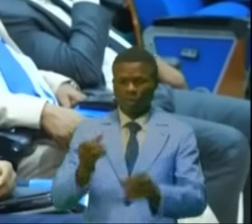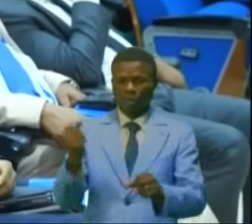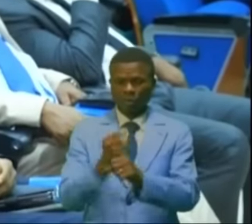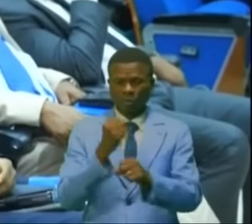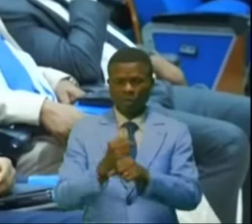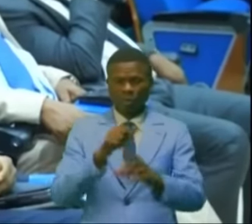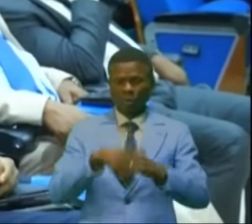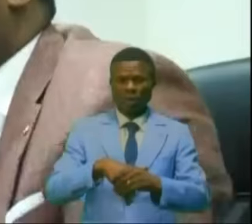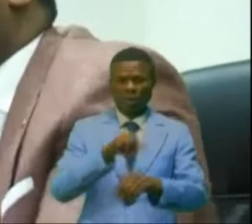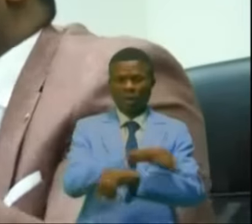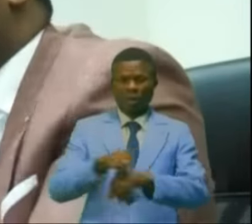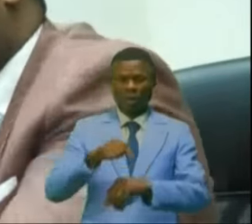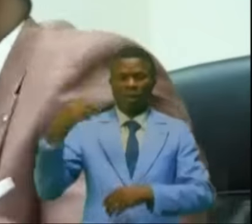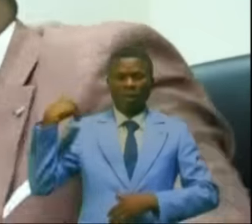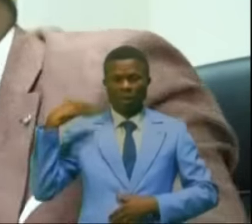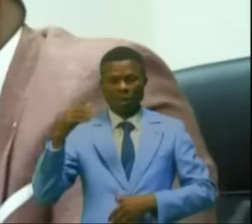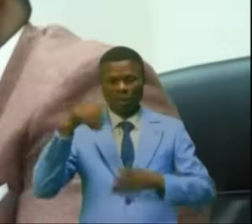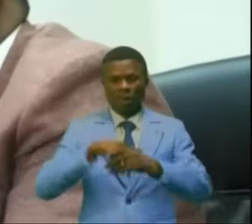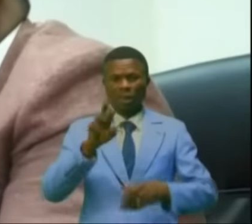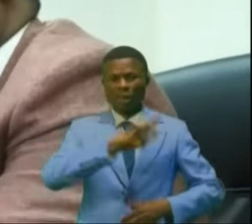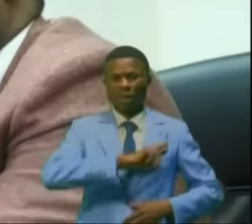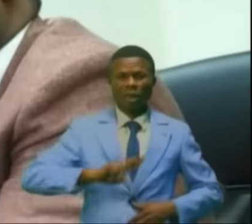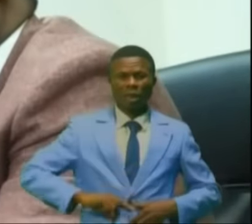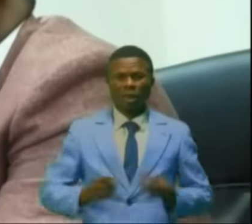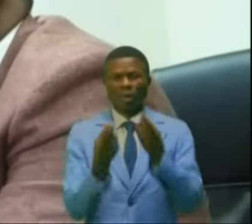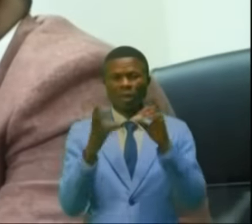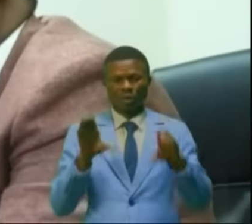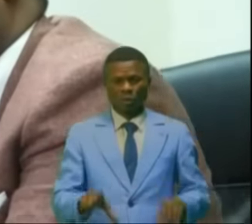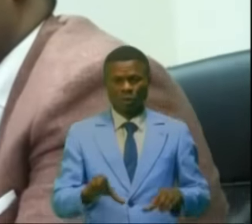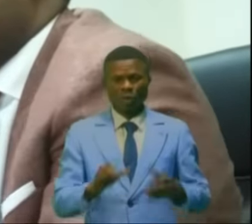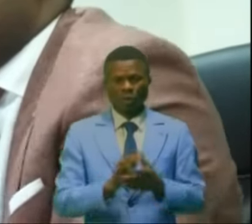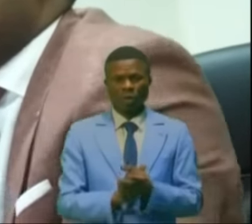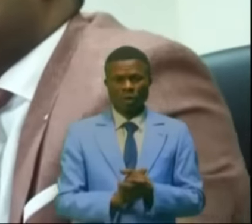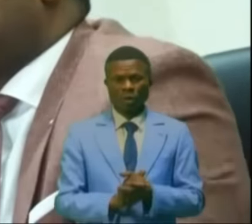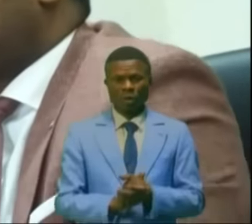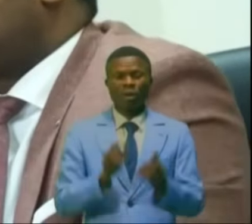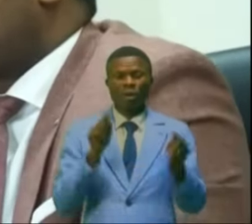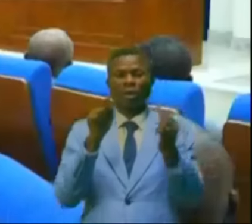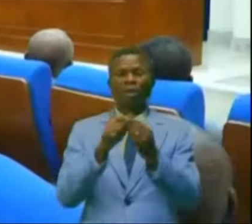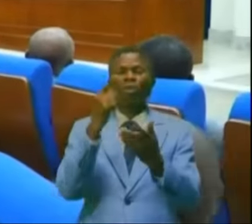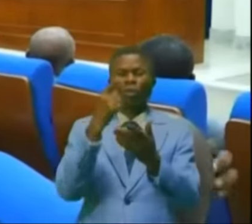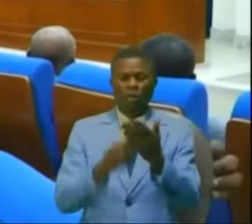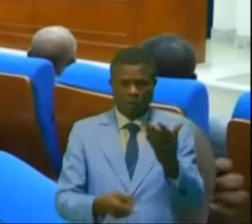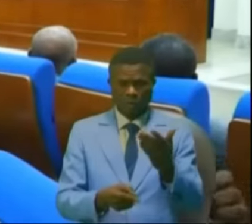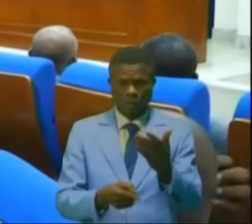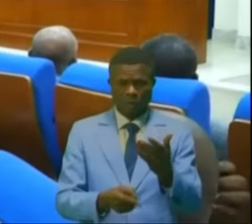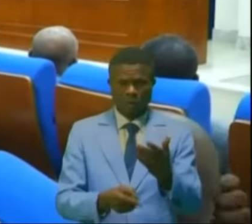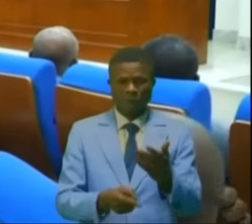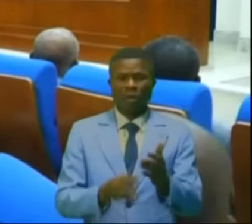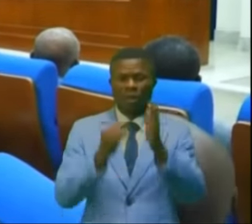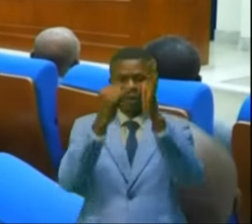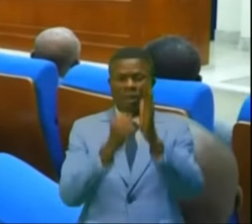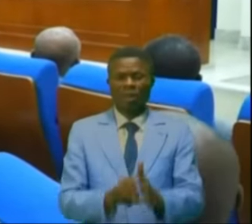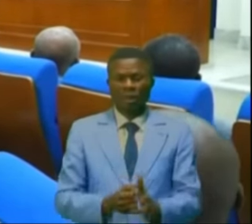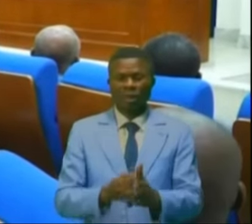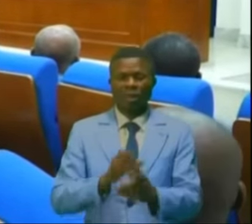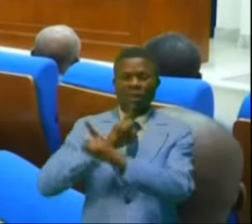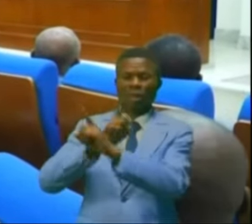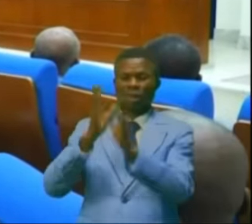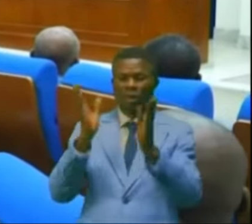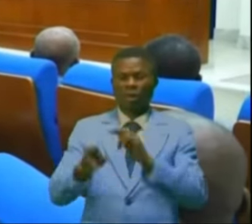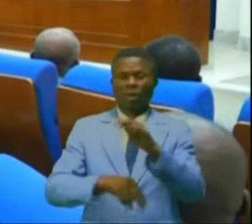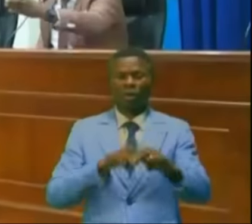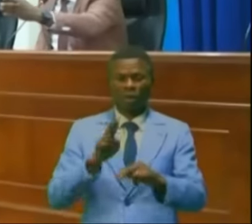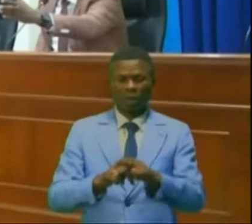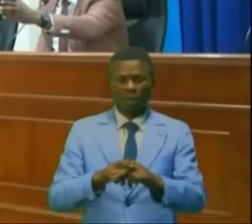sein de l'administration publique en République démocratique du Congo. Le but de ces assises a été donné avec les 600 délégués de l'intersyndicale nationale